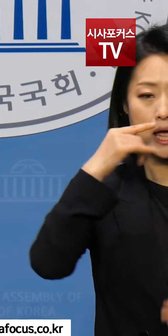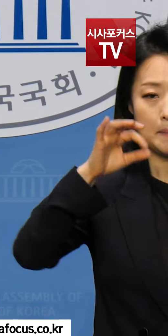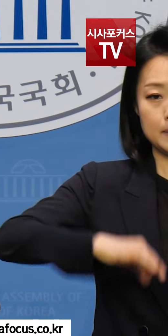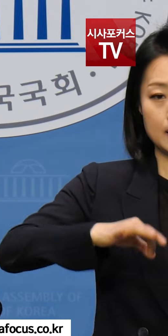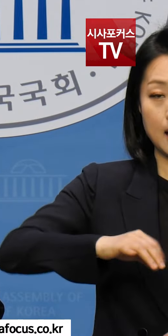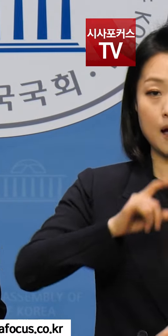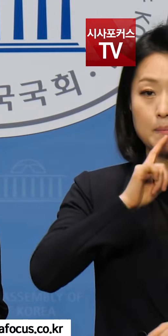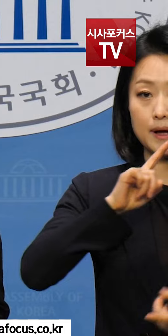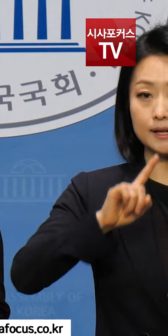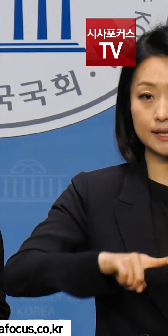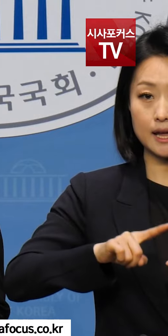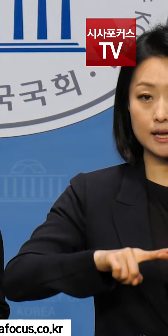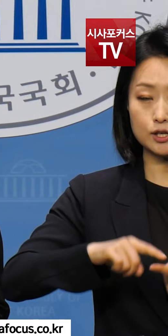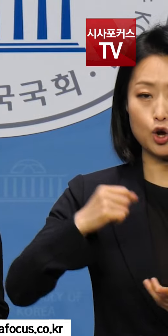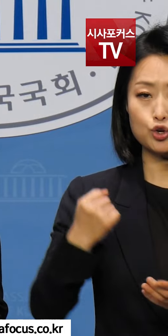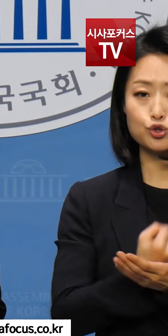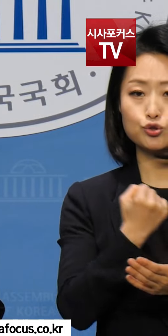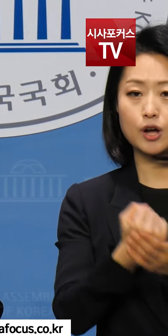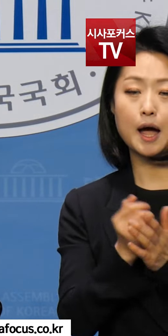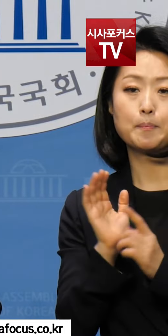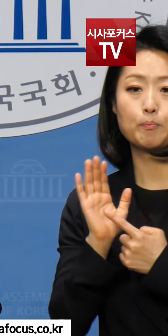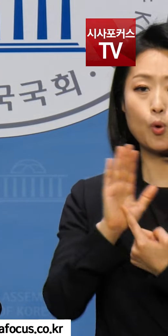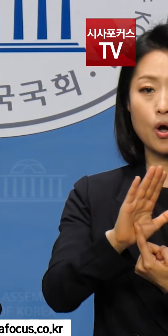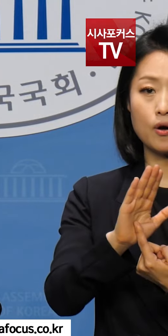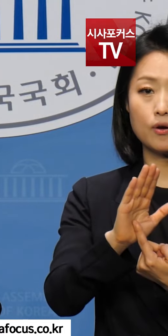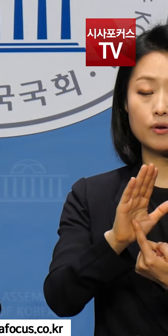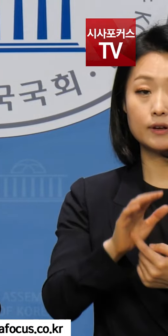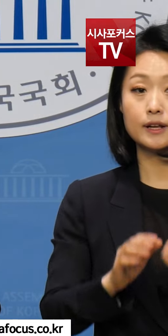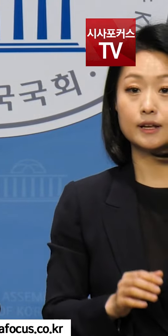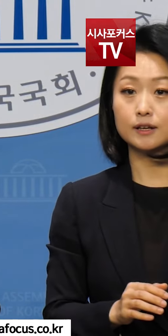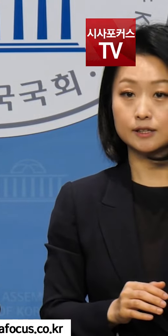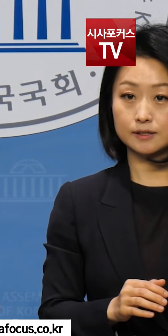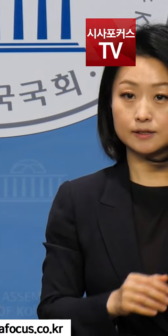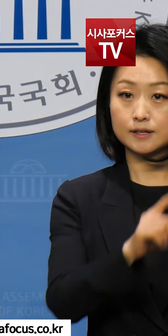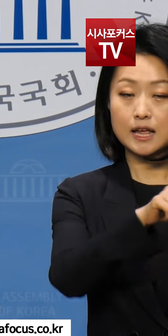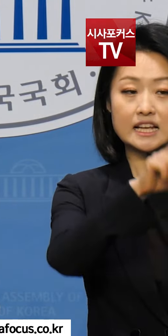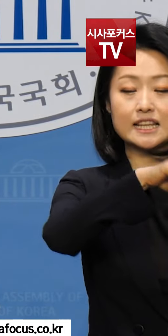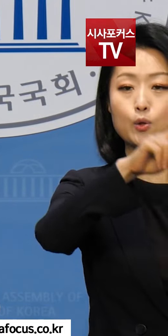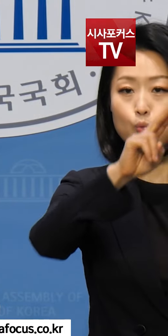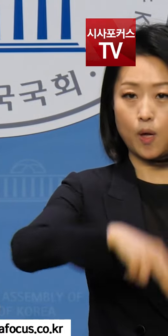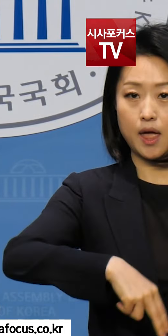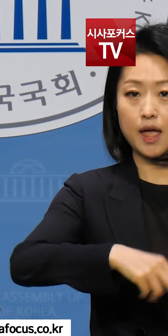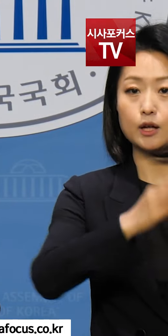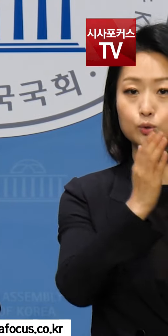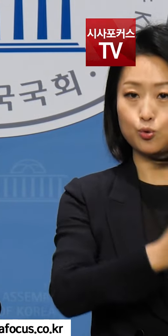대해 깊은 유감을 표하며 후보적 사퇴를 촉구한다.